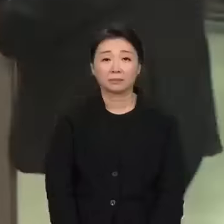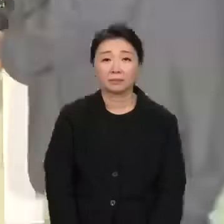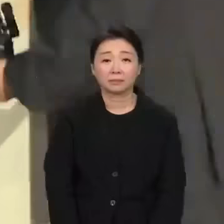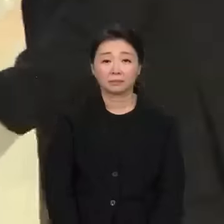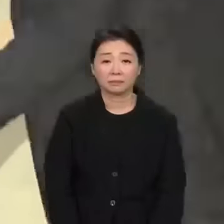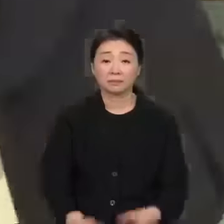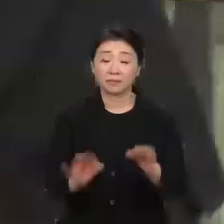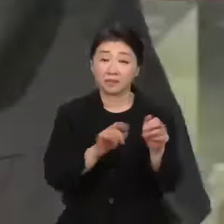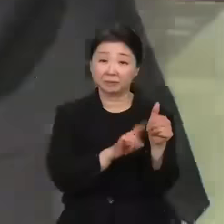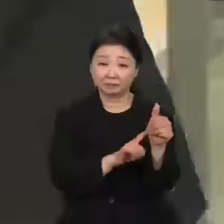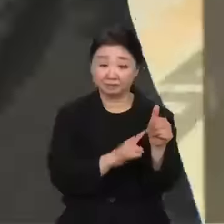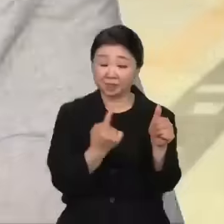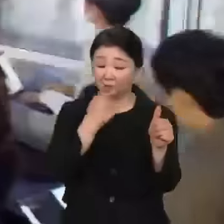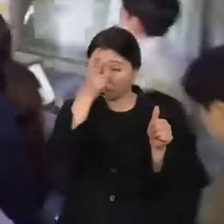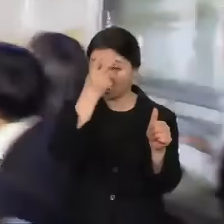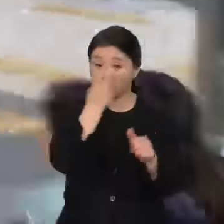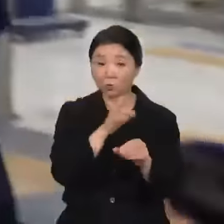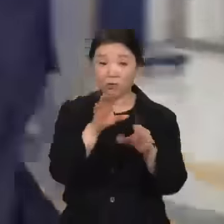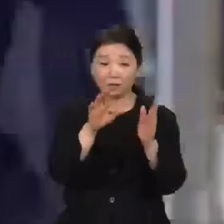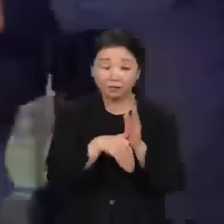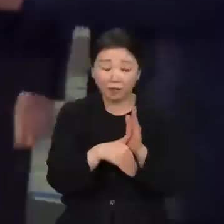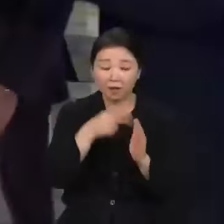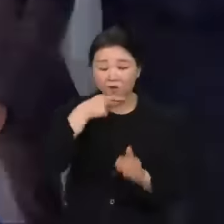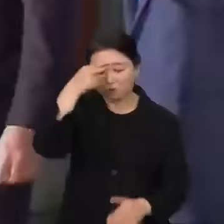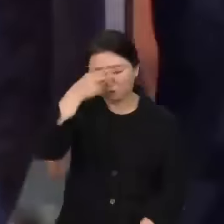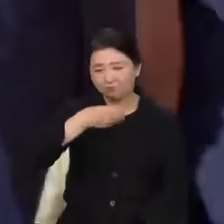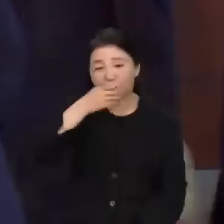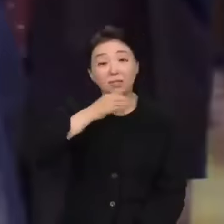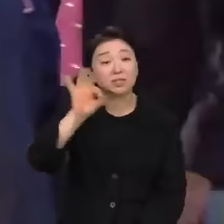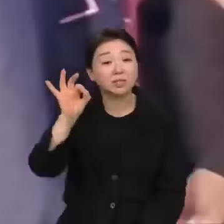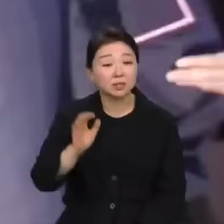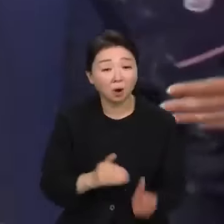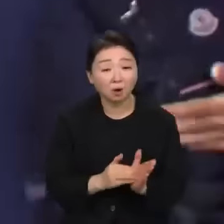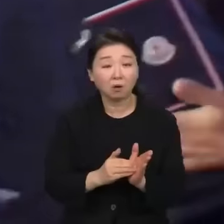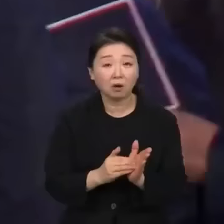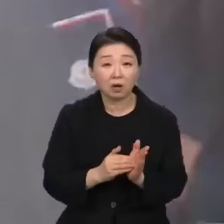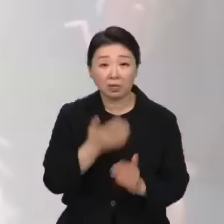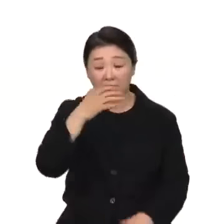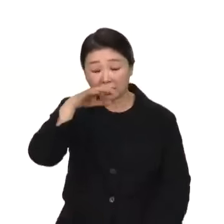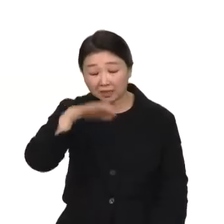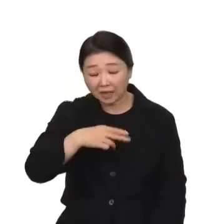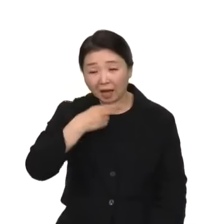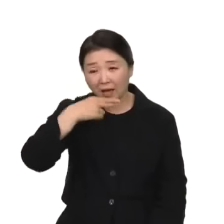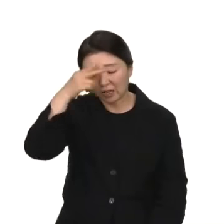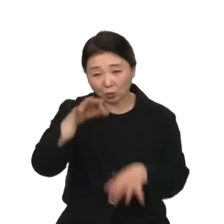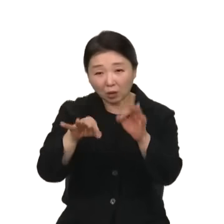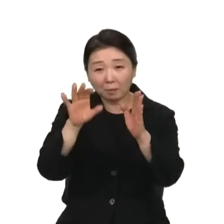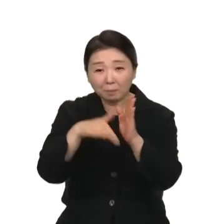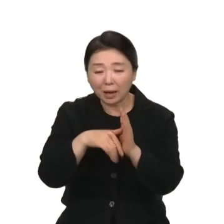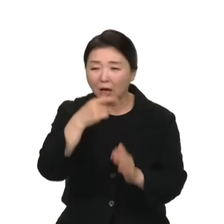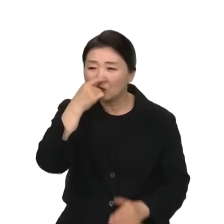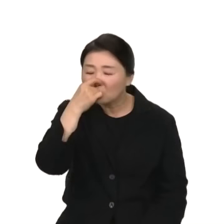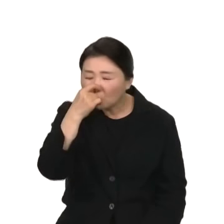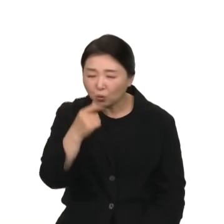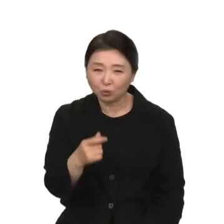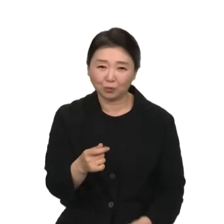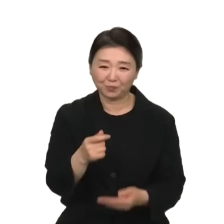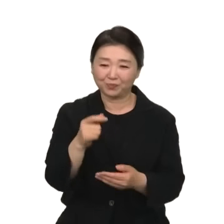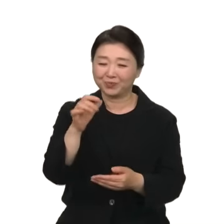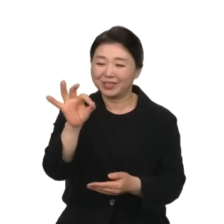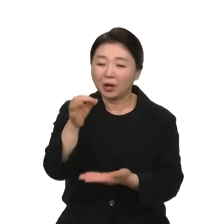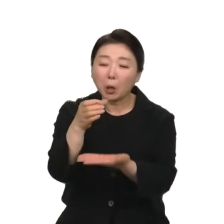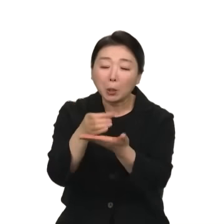김호중 씨는 어제 경찰 조사에서 술을 마신 건 인정했습니다. 식당과 유흥주점에서 소주를 10잔 정도를 녹차와 섞어